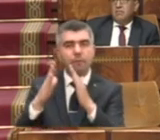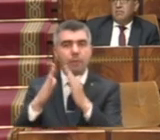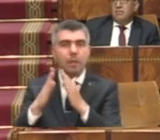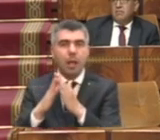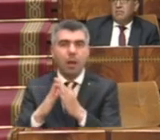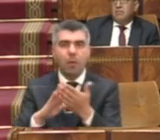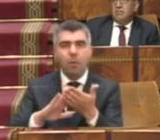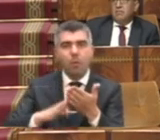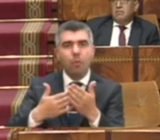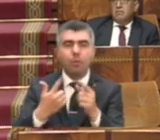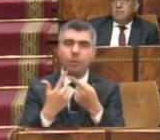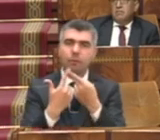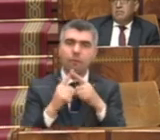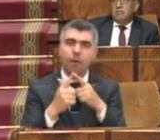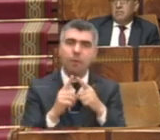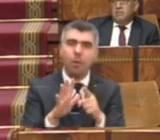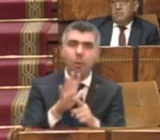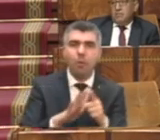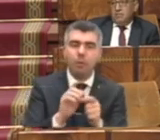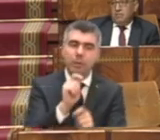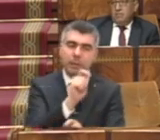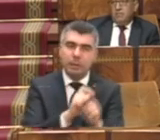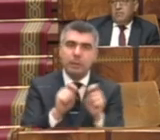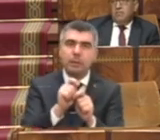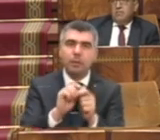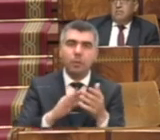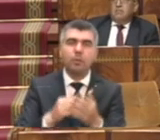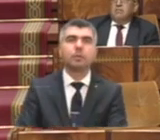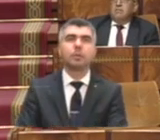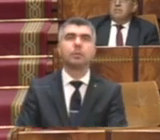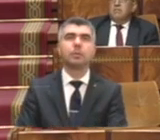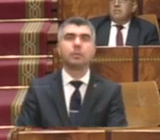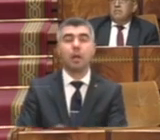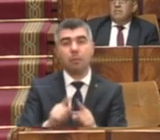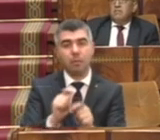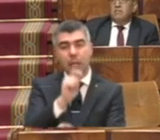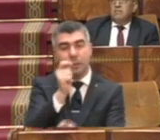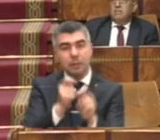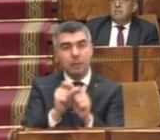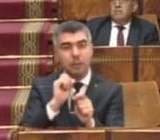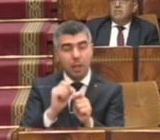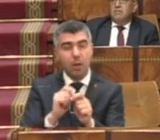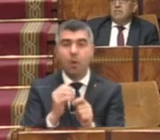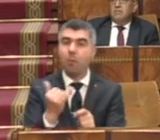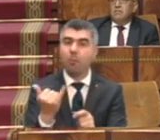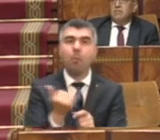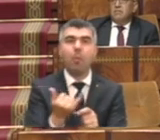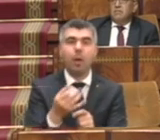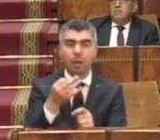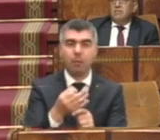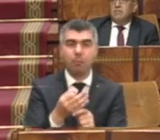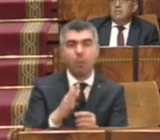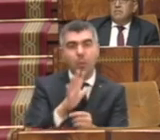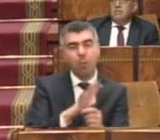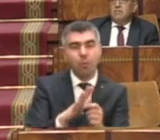واحد المجموعه ديال الاشياء، هو اللي كيهيئ لنا الارضيه. تصميم التهيئه، تصميم التهيئه السيده الوزيره ما خصناش نبقاو نهضروا على الاستثمارات الكبرى، ولكن